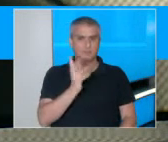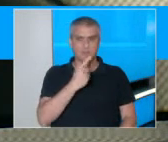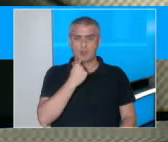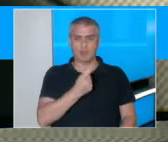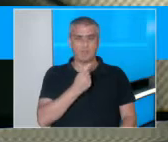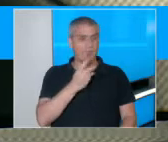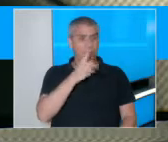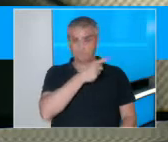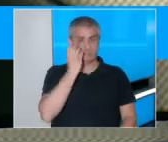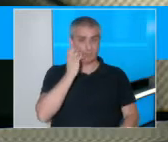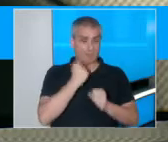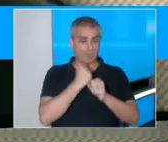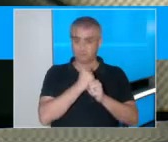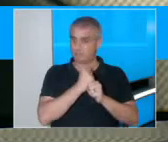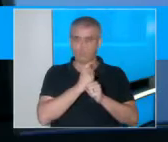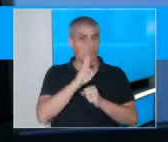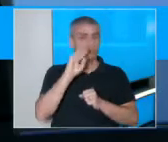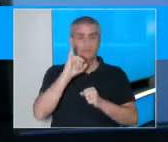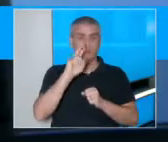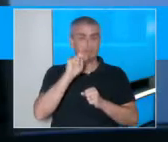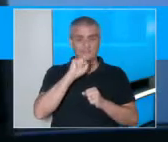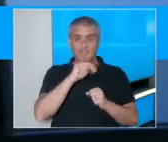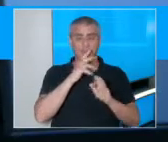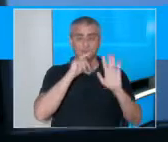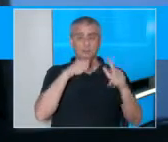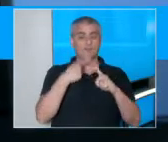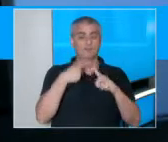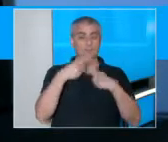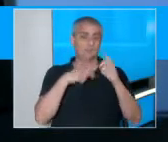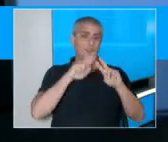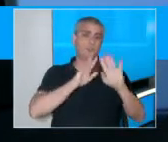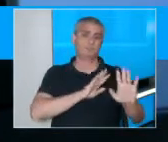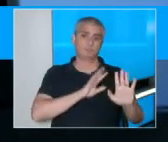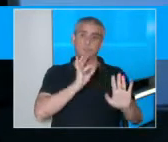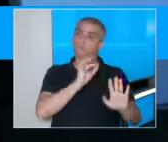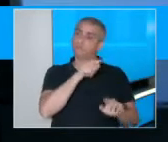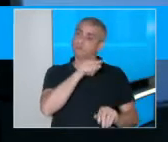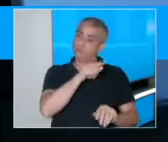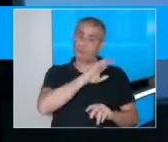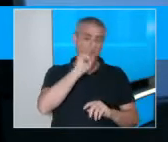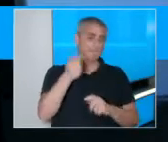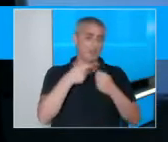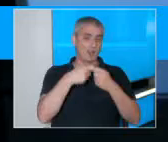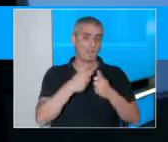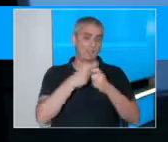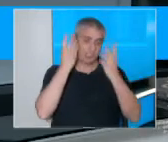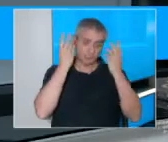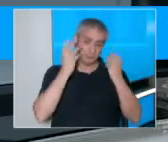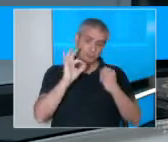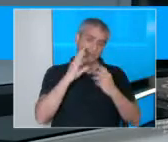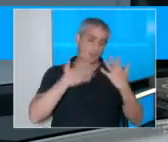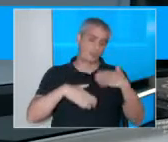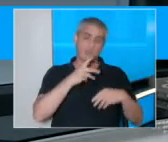אפשר לומר שמנדלבליט עשה את מה שעשה לו שי ניצן, השאיר אותו במשך 6.5 שנים על הגריל, כדי שהוא וכל חברי סיעת ש"ס יהיו נחמדים